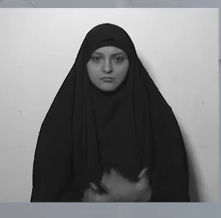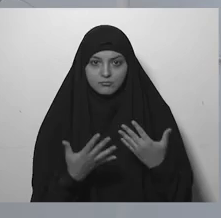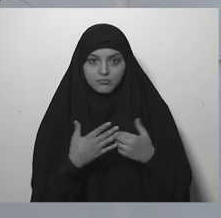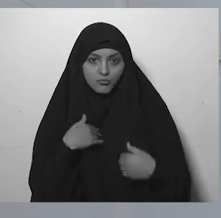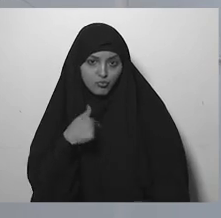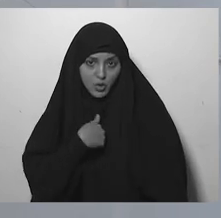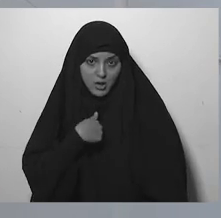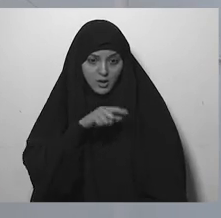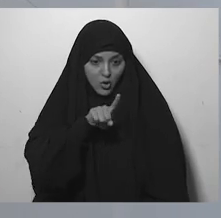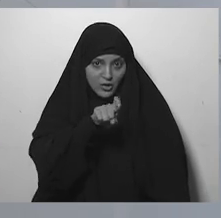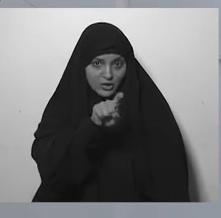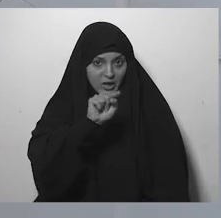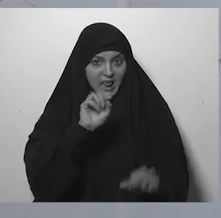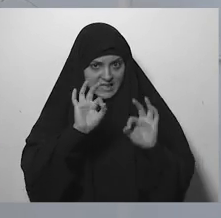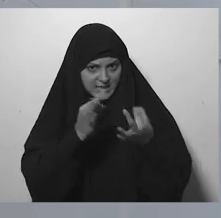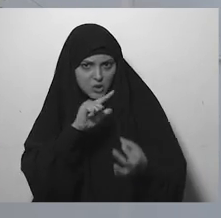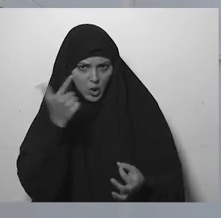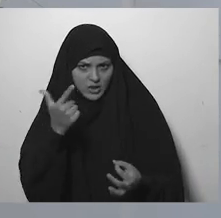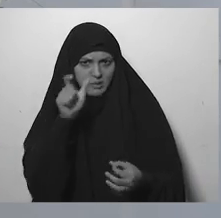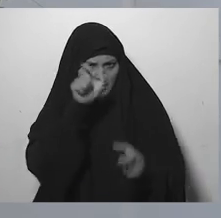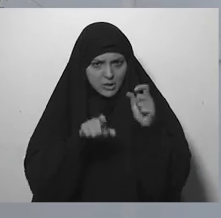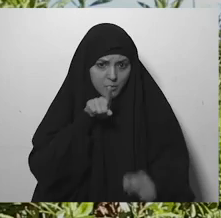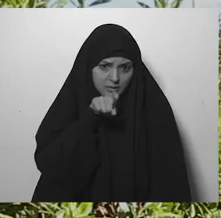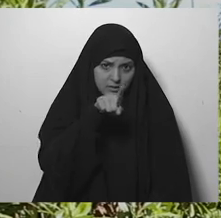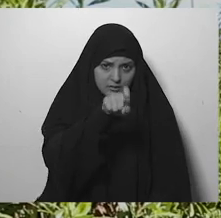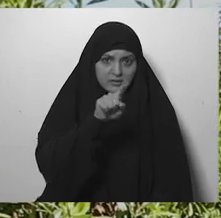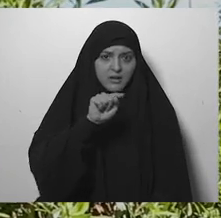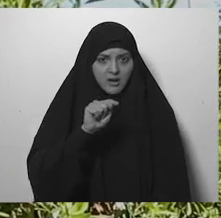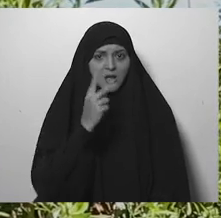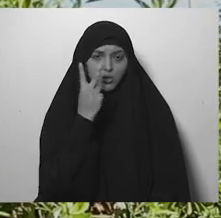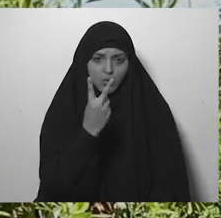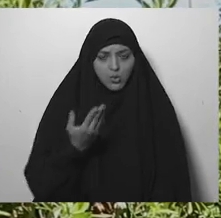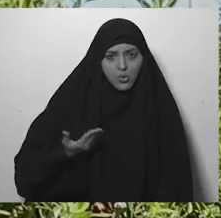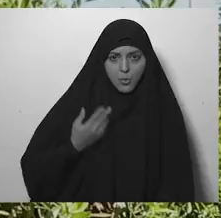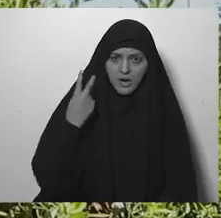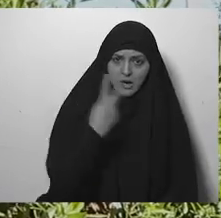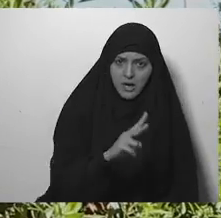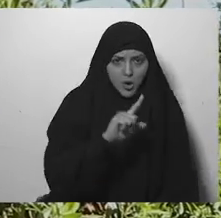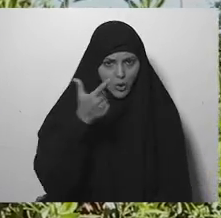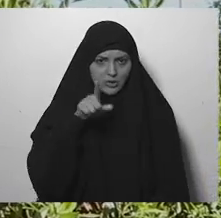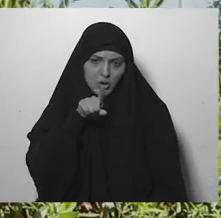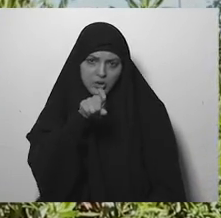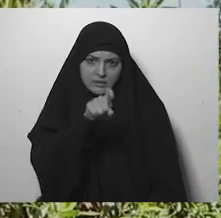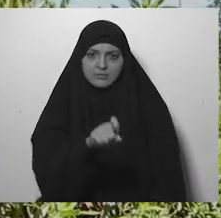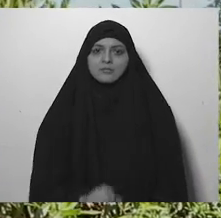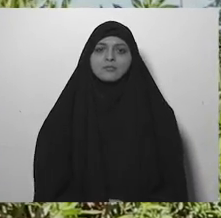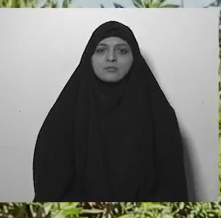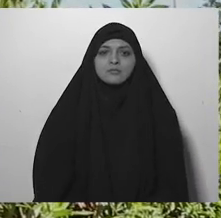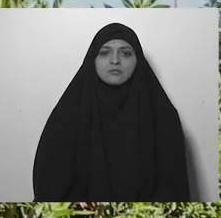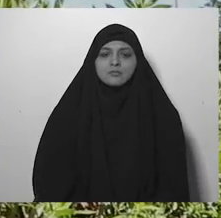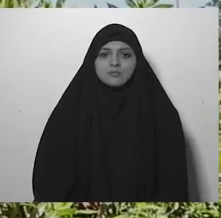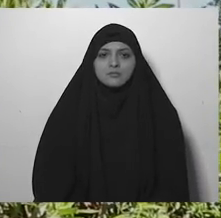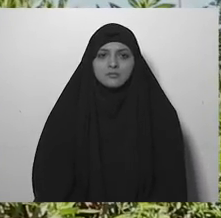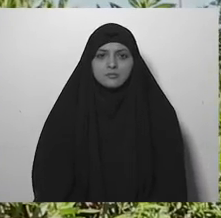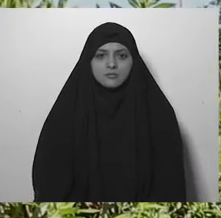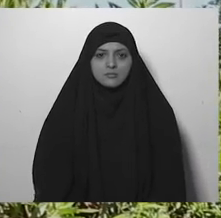En tant qu'enquêteurs, nous sommes à 10 enquêteurs. Et parmi ces enquêteurs-là, il y en a 2 enquêteurs, Fahim Aissou